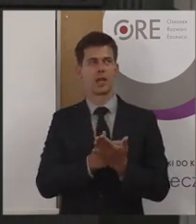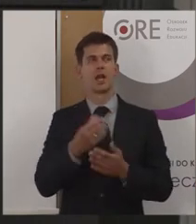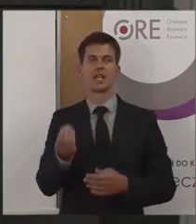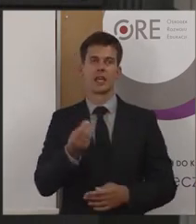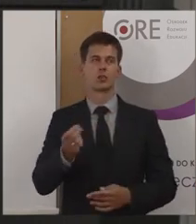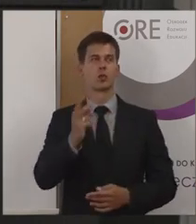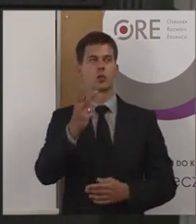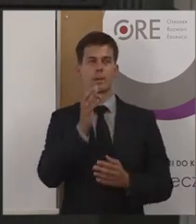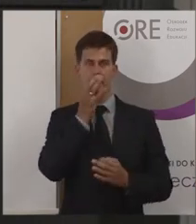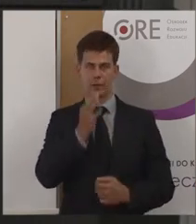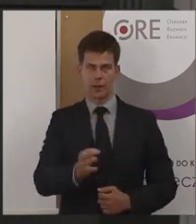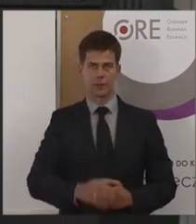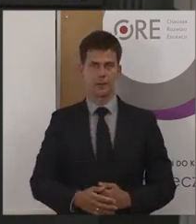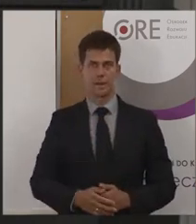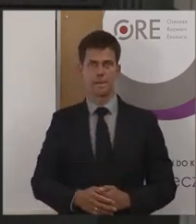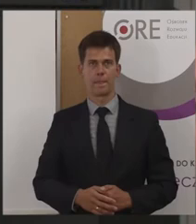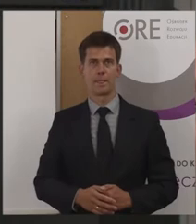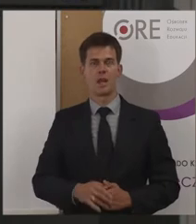sprawa